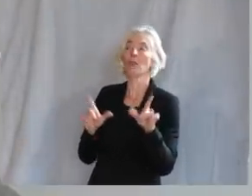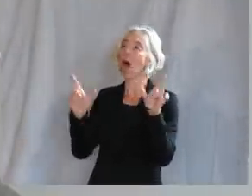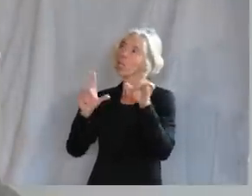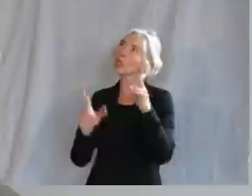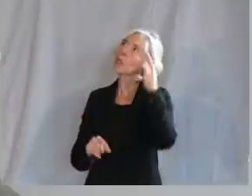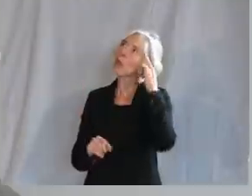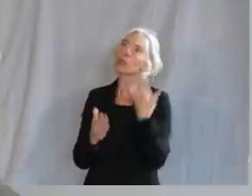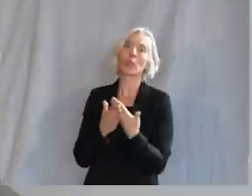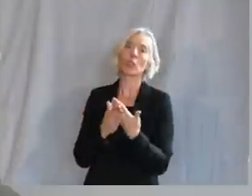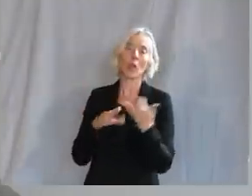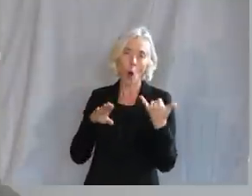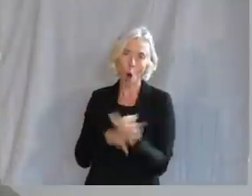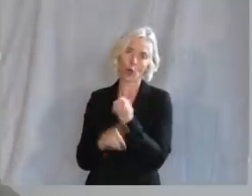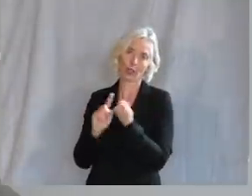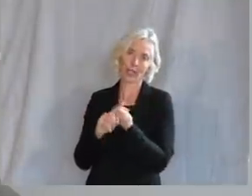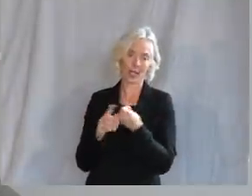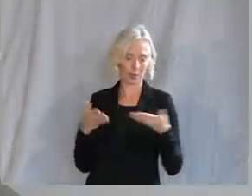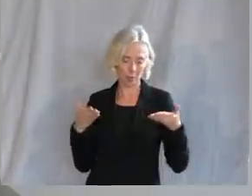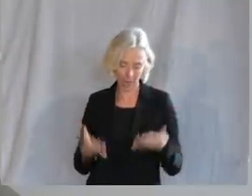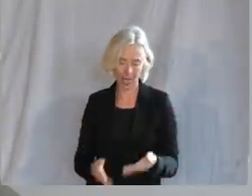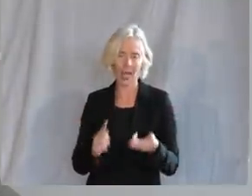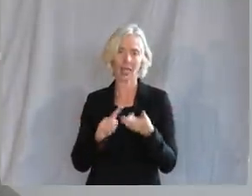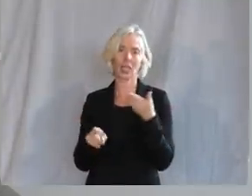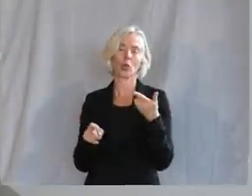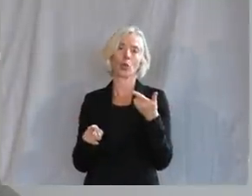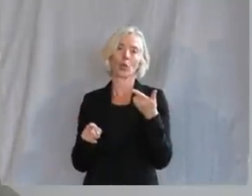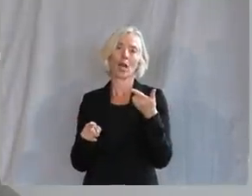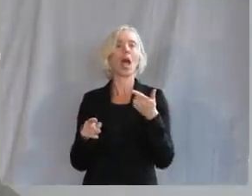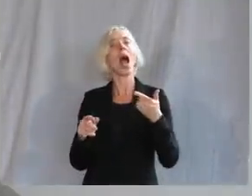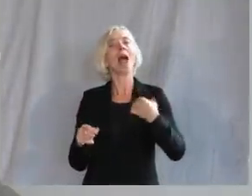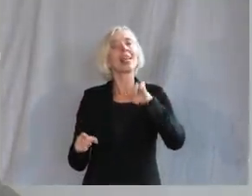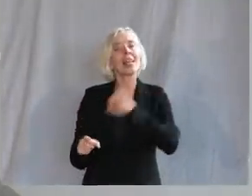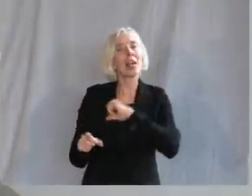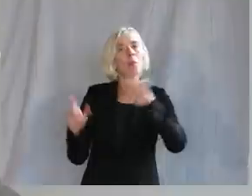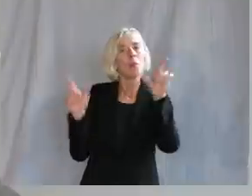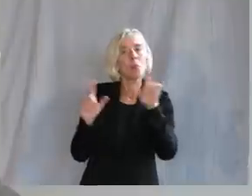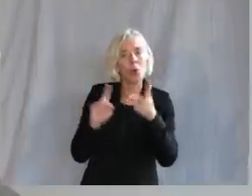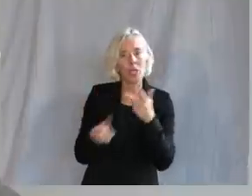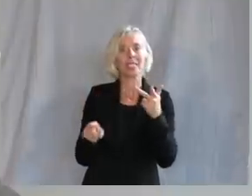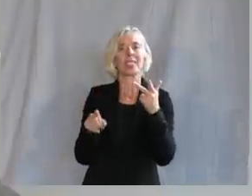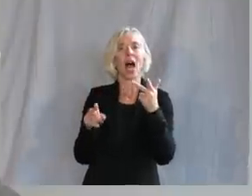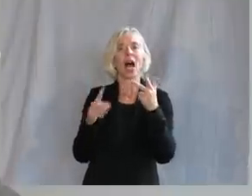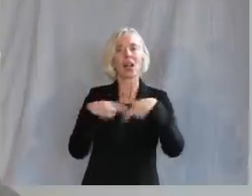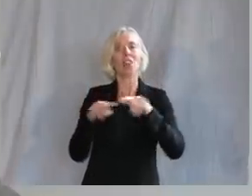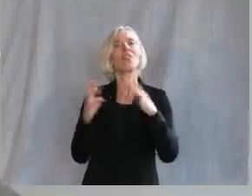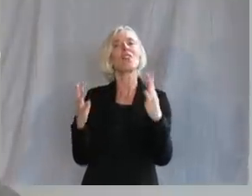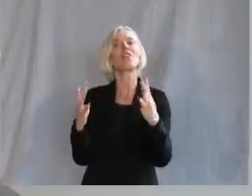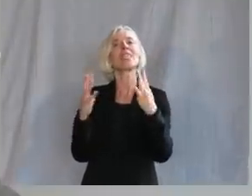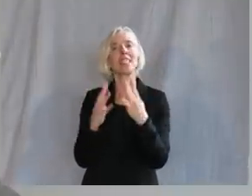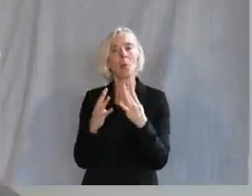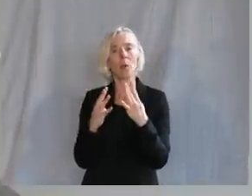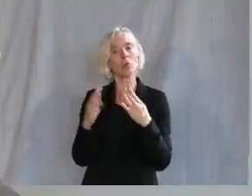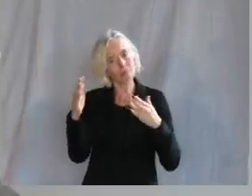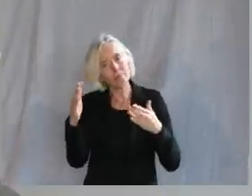Beispiel Hochzeiten, Beerdigungen, Geburtstage, Vereins- und Parteisitzungen und nicht öffentliche Versammlungen bis zu maximal